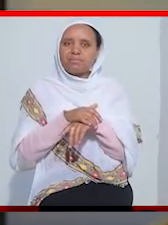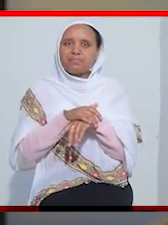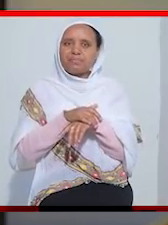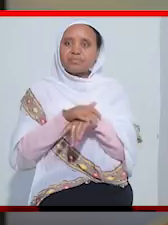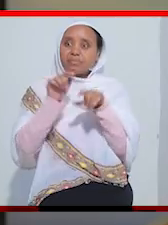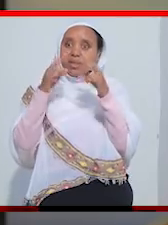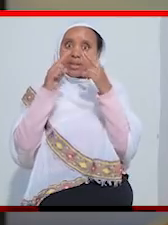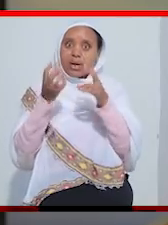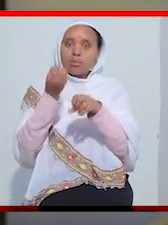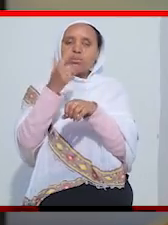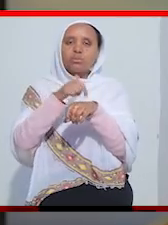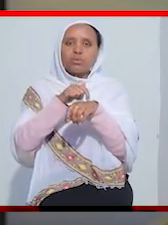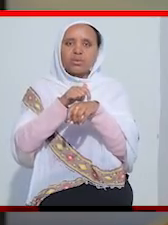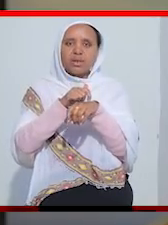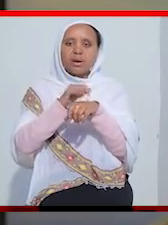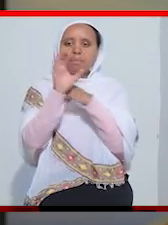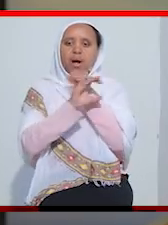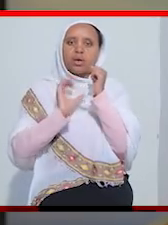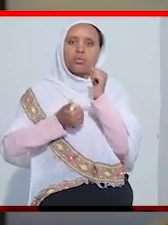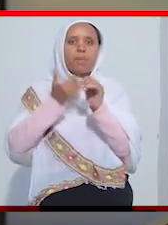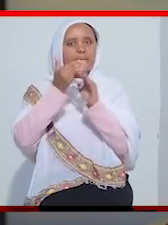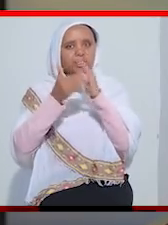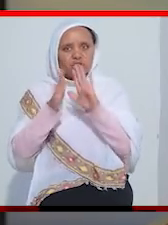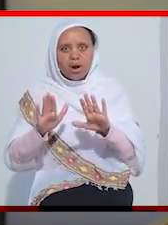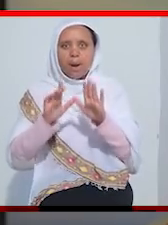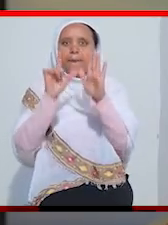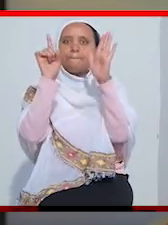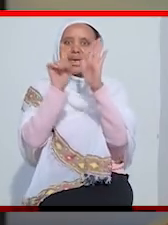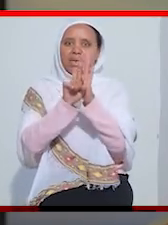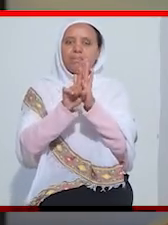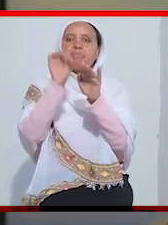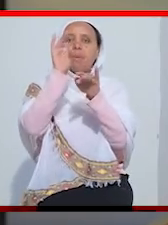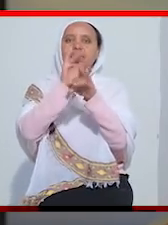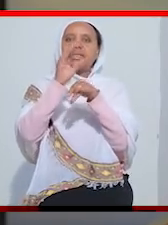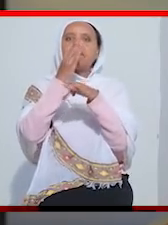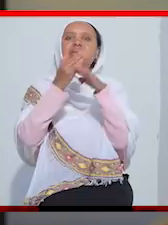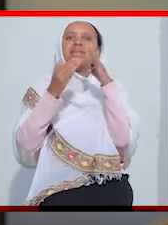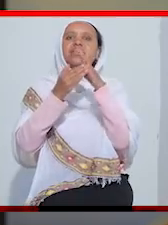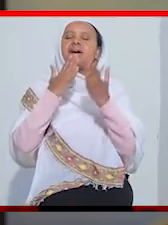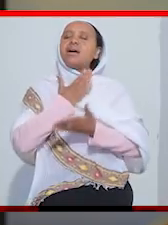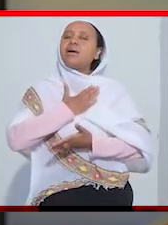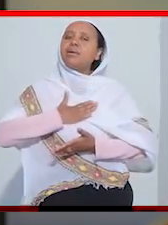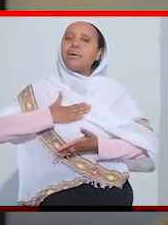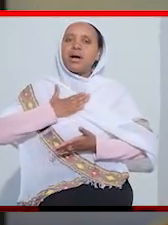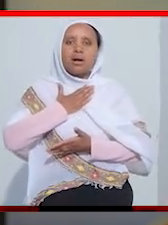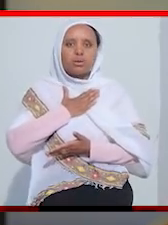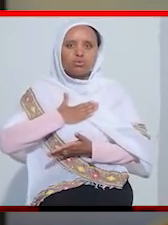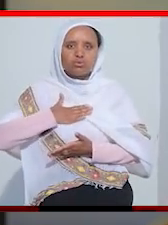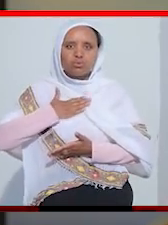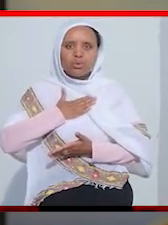ሰጥቶኛል አላልነውም። ይሄ ይታያል ብዙ ጊዜ በሀገሪቷም ደረጃ በሕግም ደረጃ በቤተ ክርስቲያንም